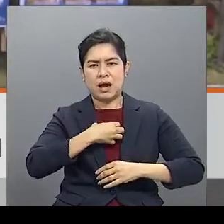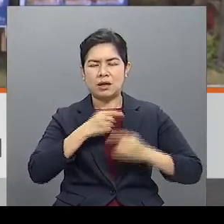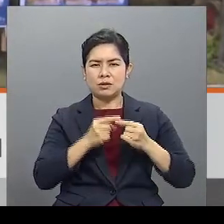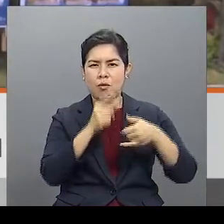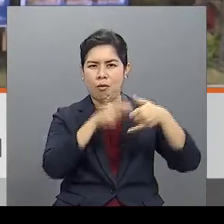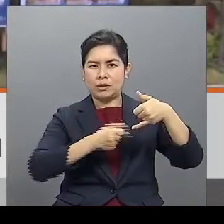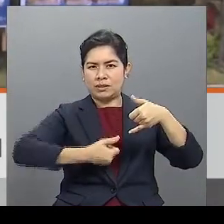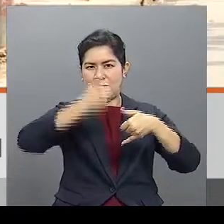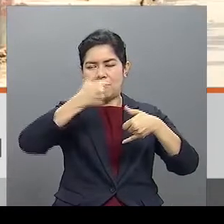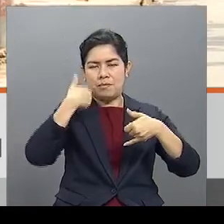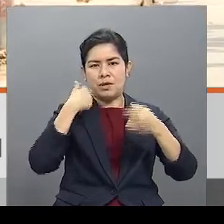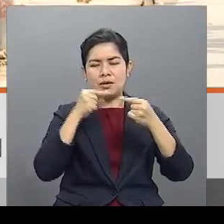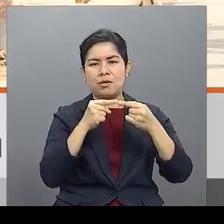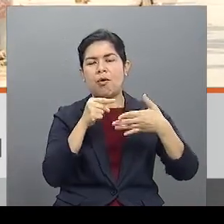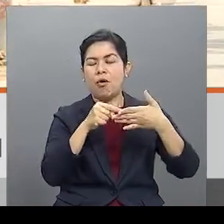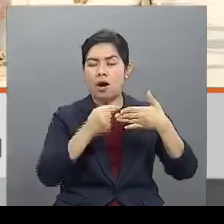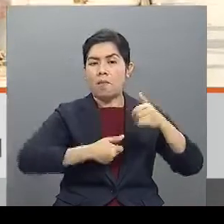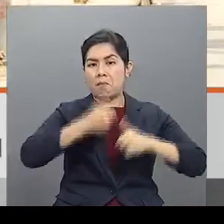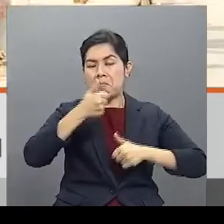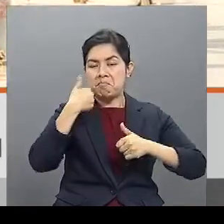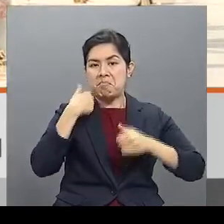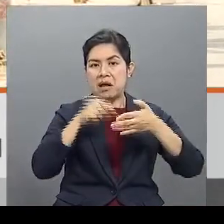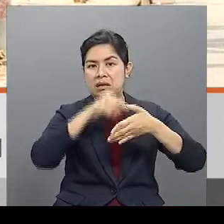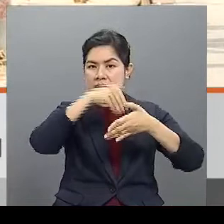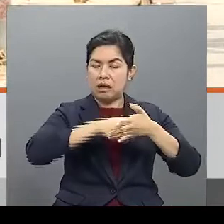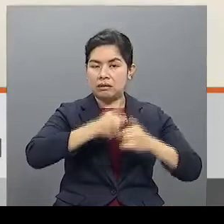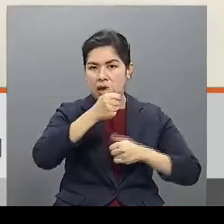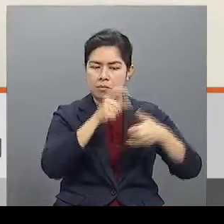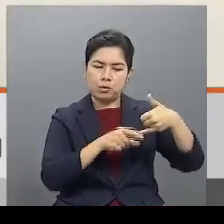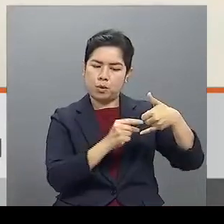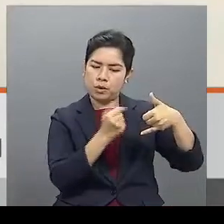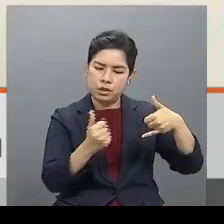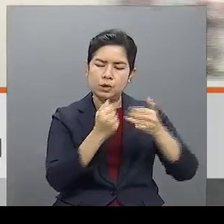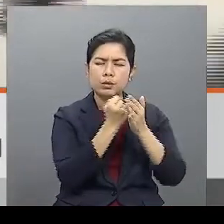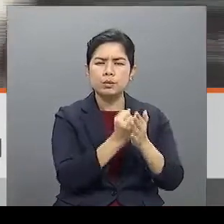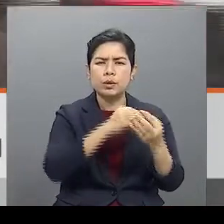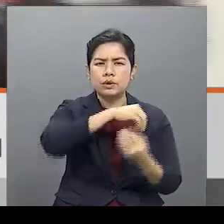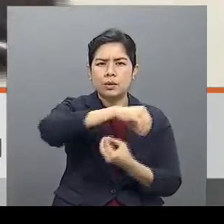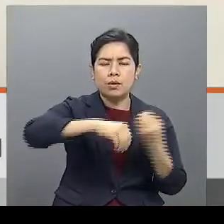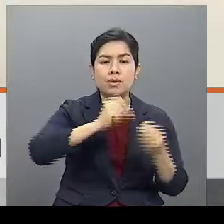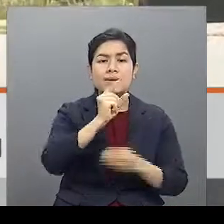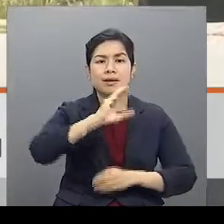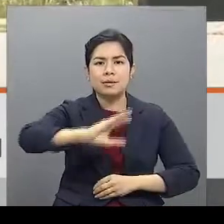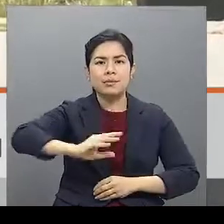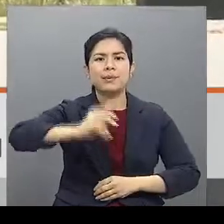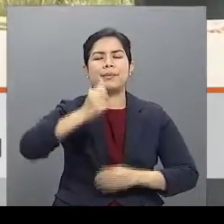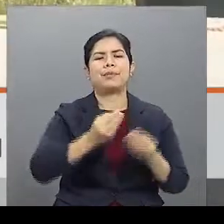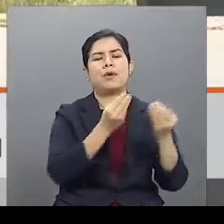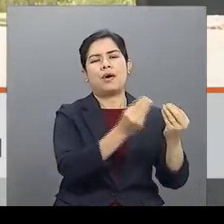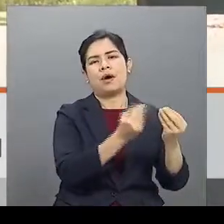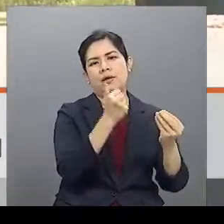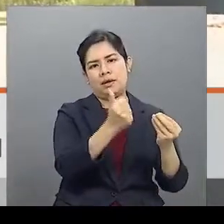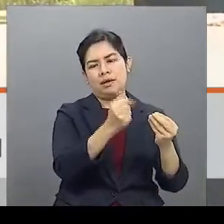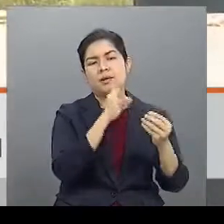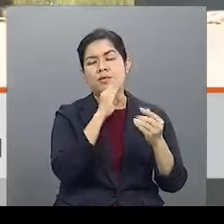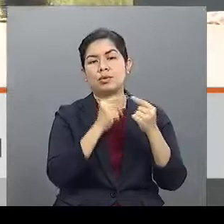นดีและเข้ามาช่วยรื้อฟื้นอำเภอสุไหงโกลกให้ตื่นจากฝันร้ายหากด่านพรมแดนสุไหงโกลกกลับมาเปิดตามปกติอีกครั้